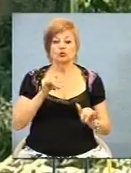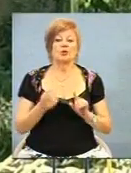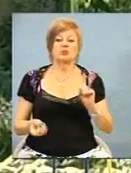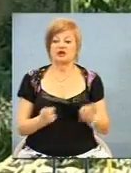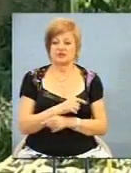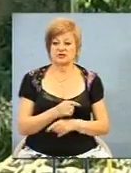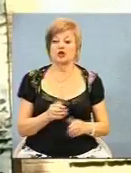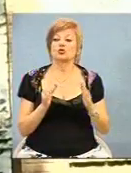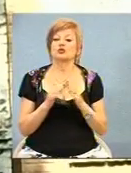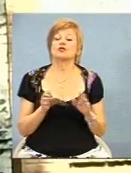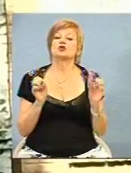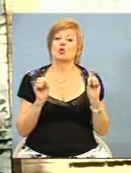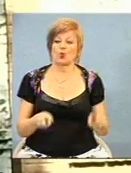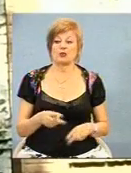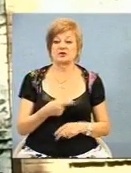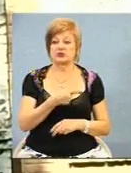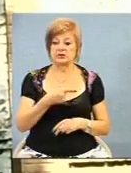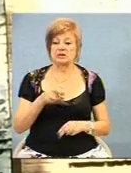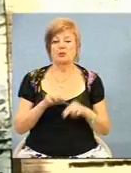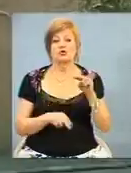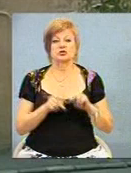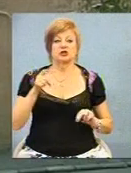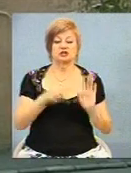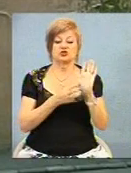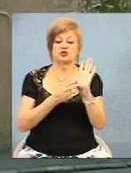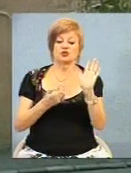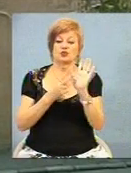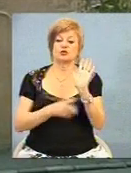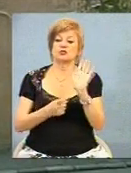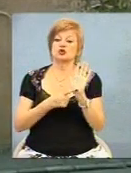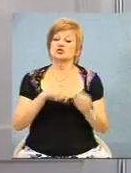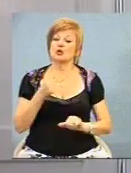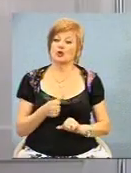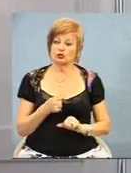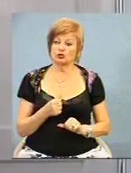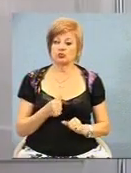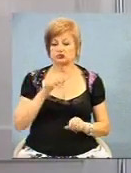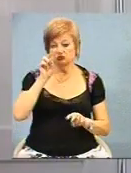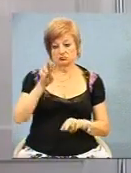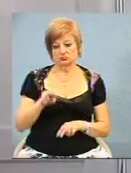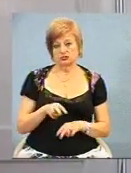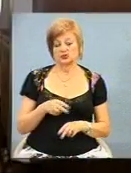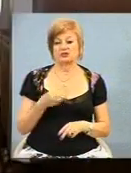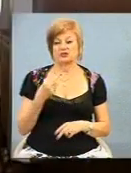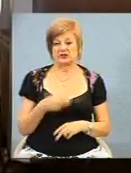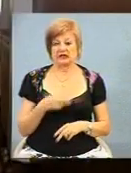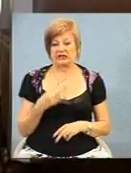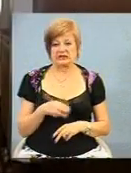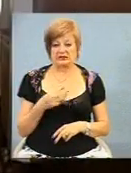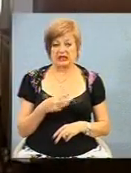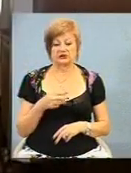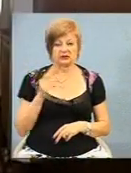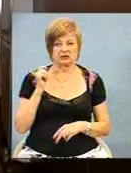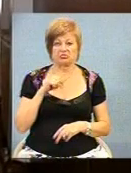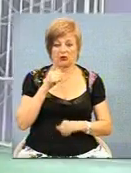будівля небезпечна. Одноповерхова, зведена 1886 року. Нинішнього вигляду набула у 30-х роках минулого століття.